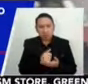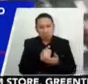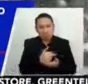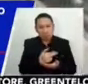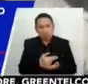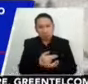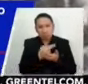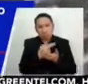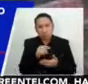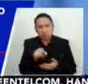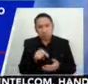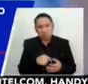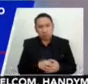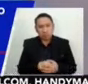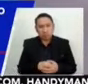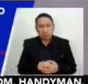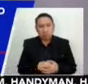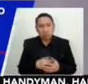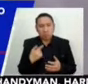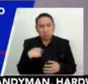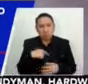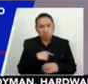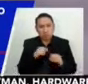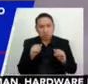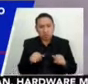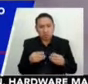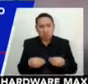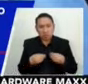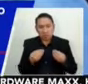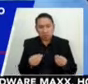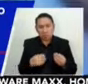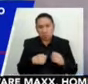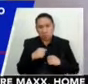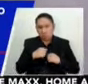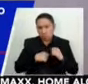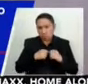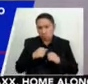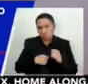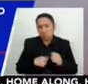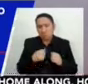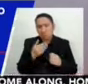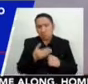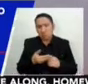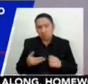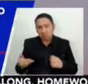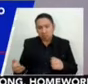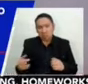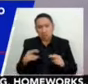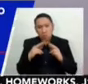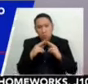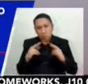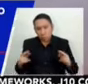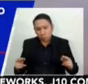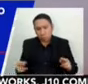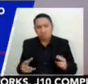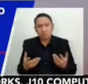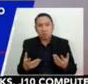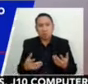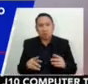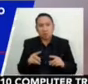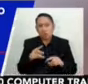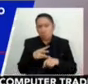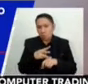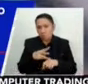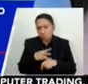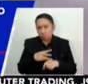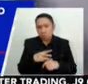lugar, nakapagbigay tayo ng mga construction material, mga yero, mga disportos, para maka-start